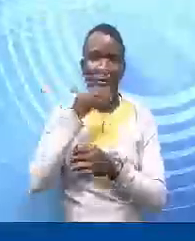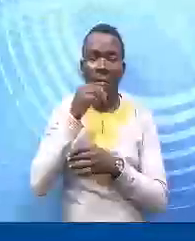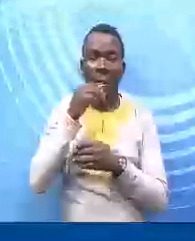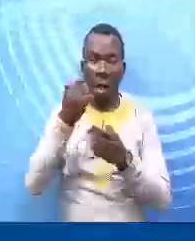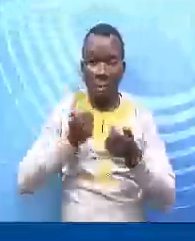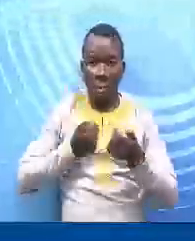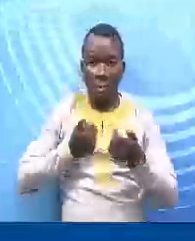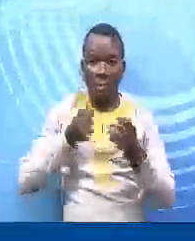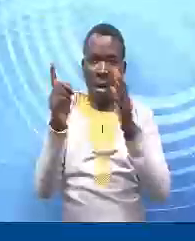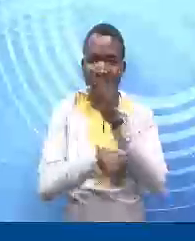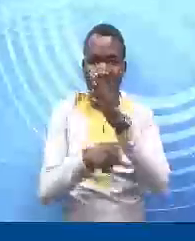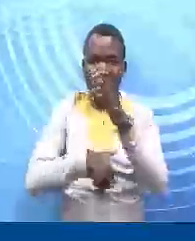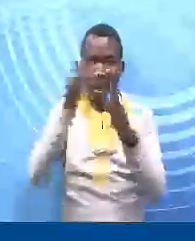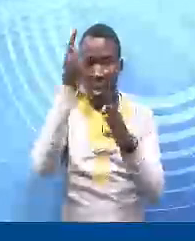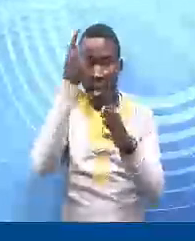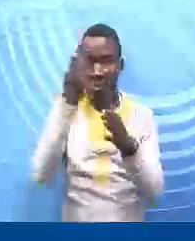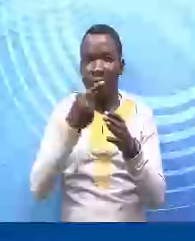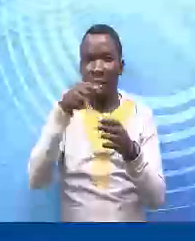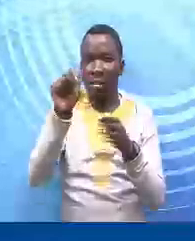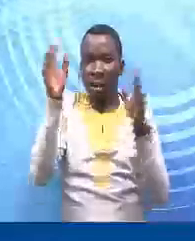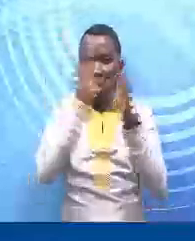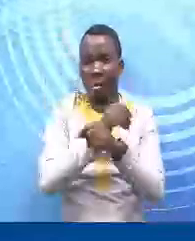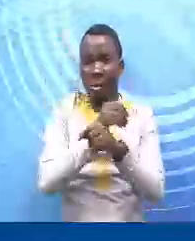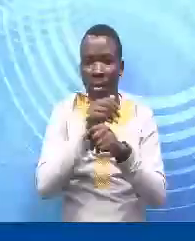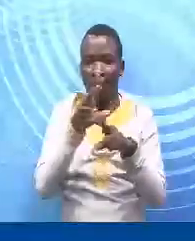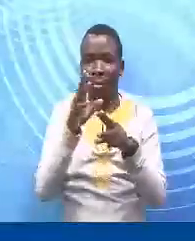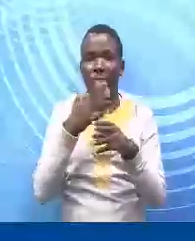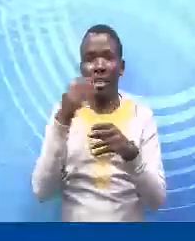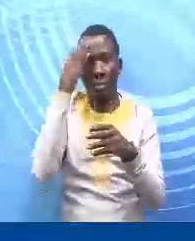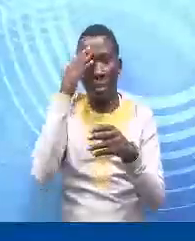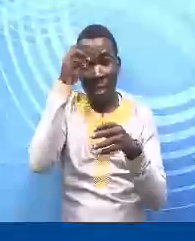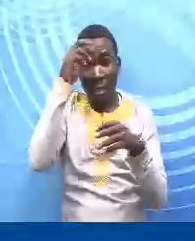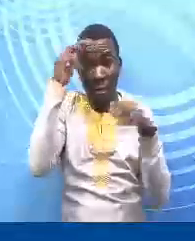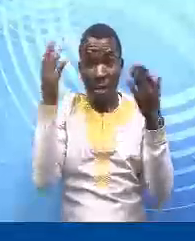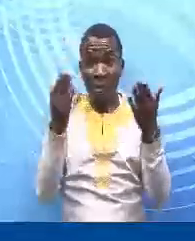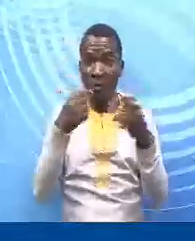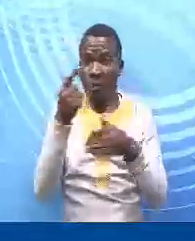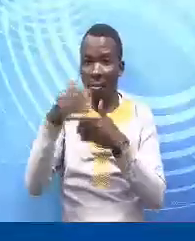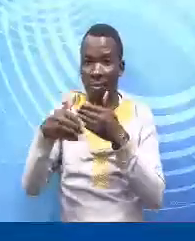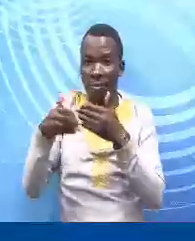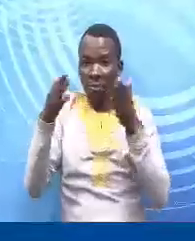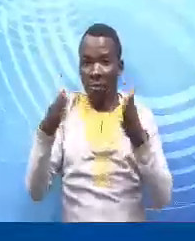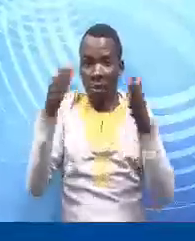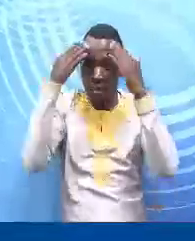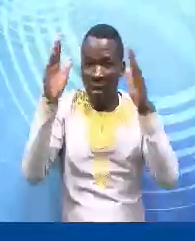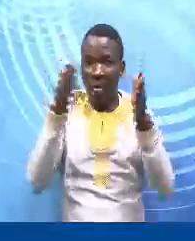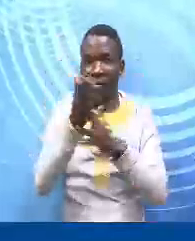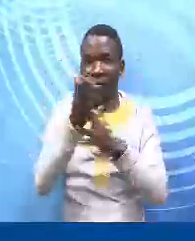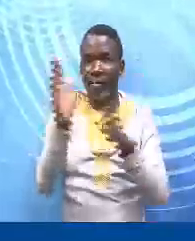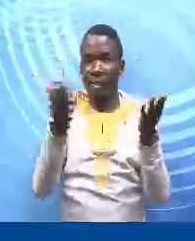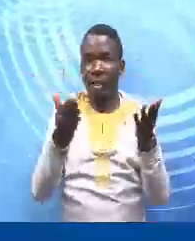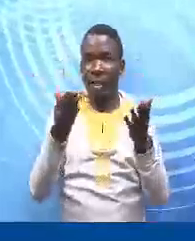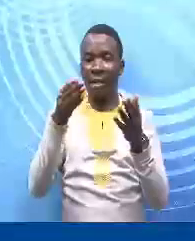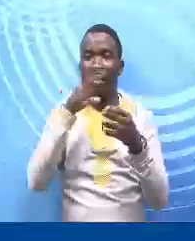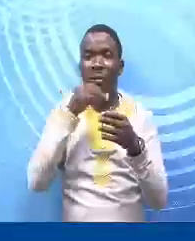bavugwaho gukubita umubyeyi wabo bahise babura ku buryo twifuje no kumenya impamvu ndetse n'ibivugwa n'abaturanyi babo ntitwamenya aho barengeye ibyo mudaheranwa asaba